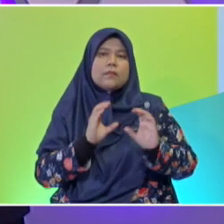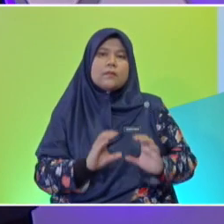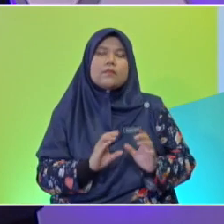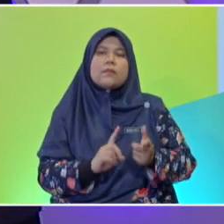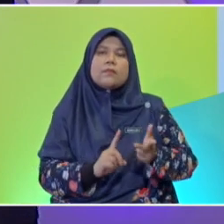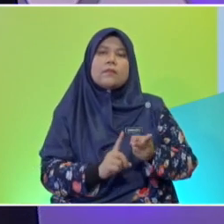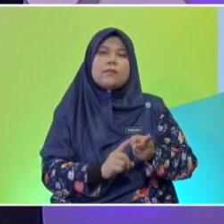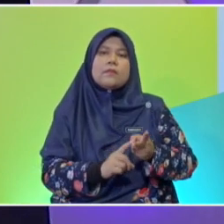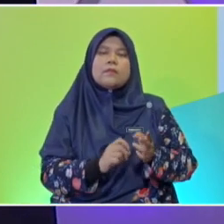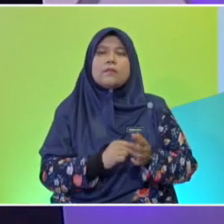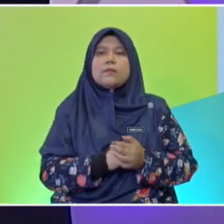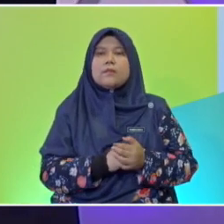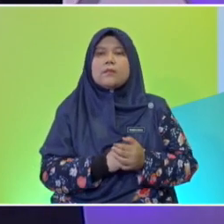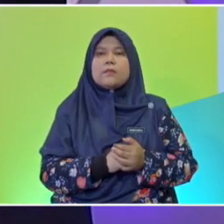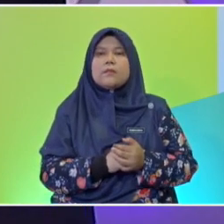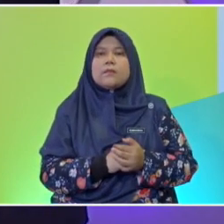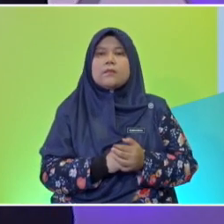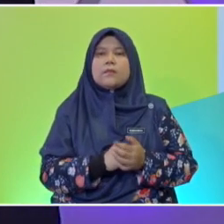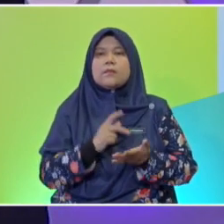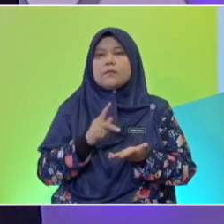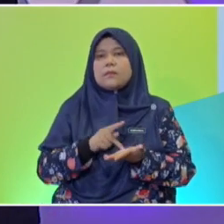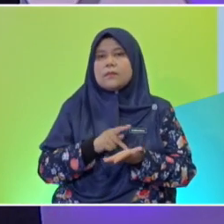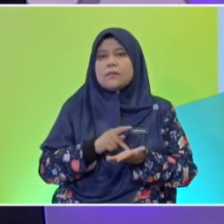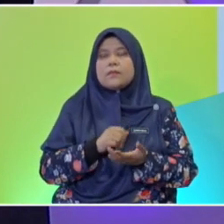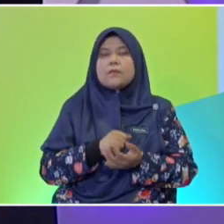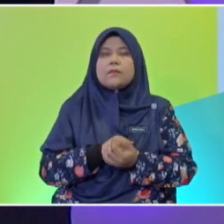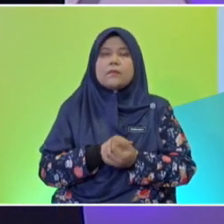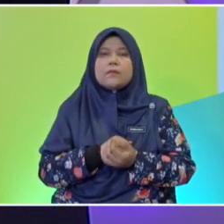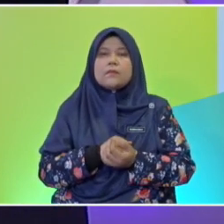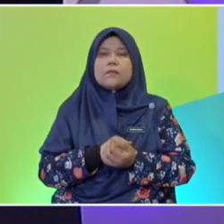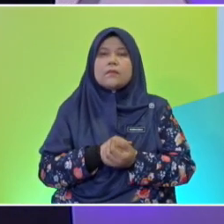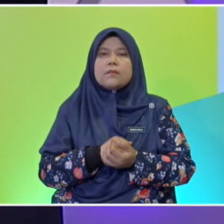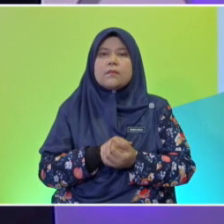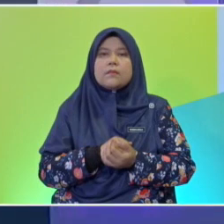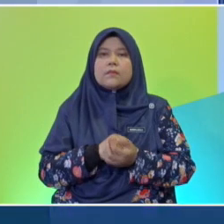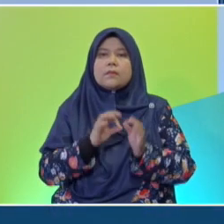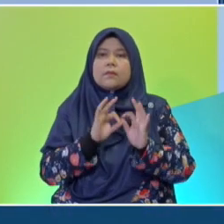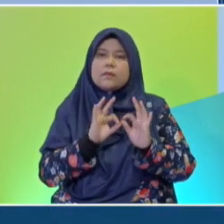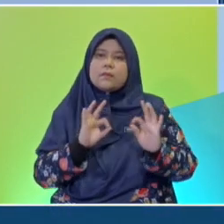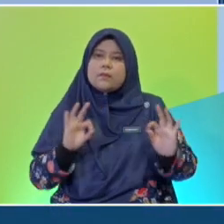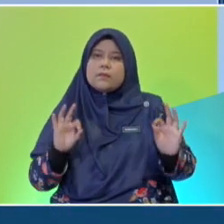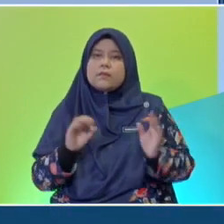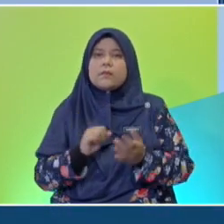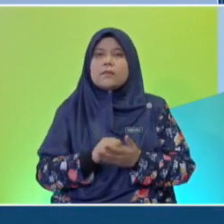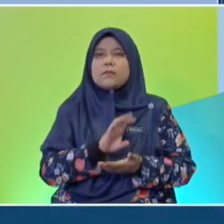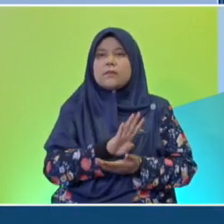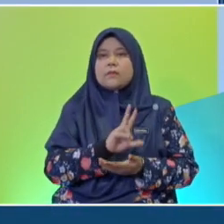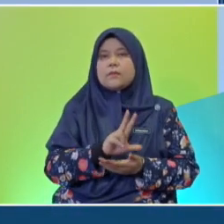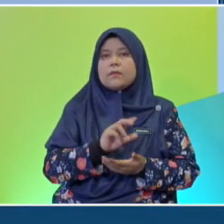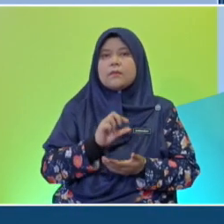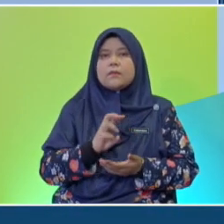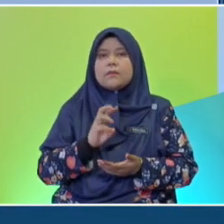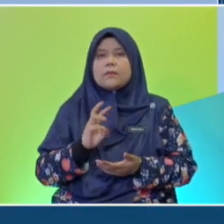Oke dipanggil kaidah kadaran oke lihat Oke kita buat 43 bulan 6 Sin